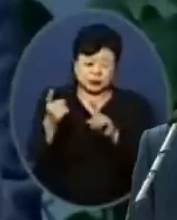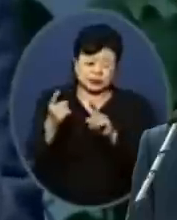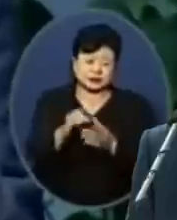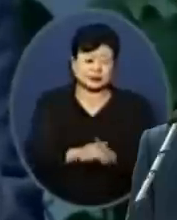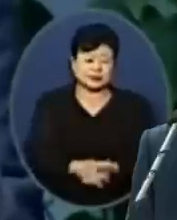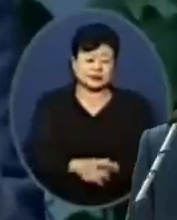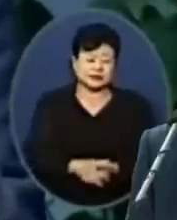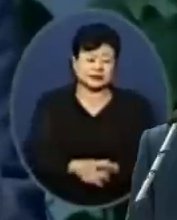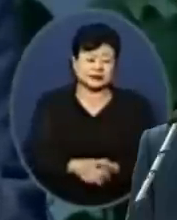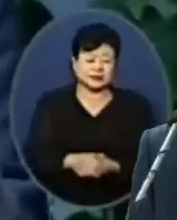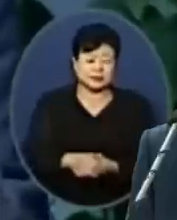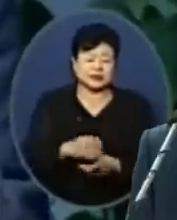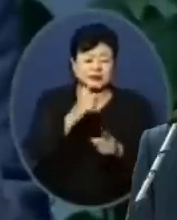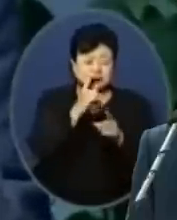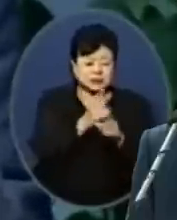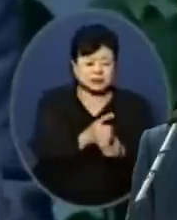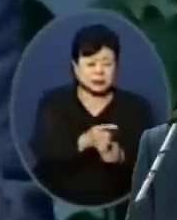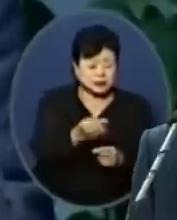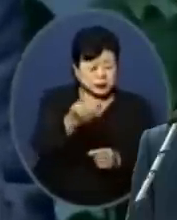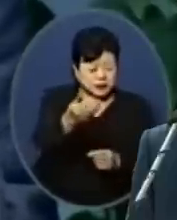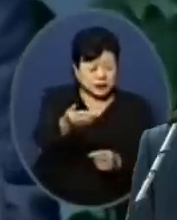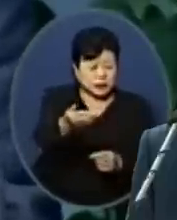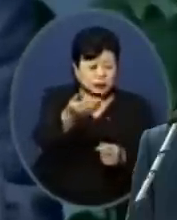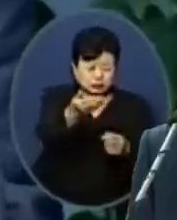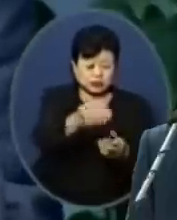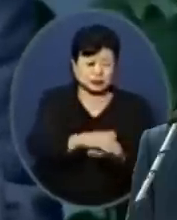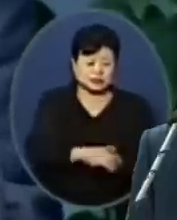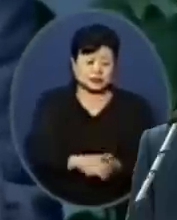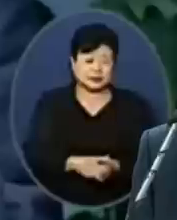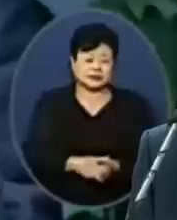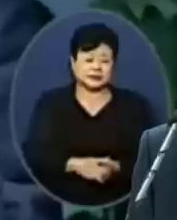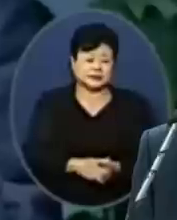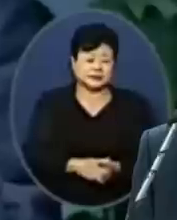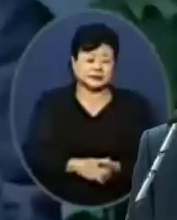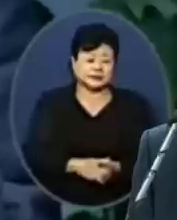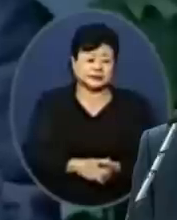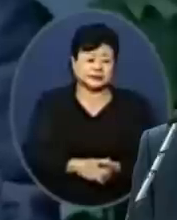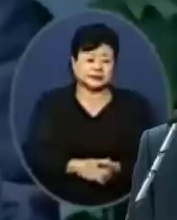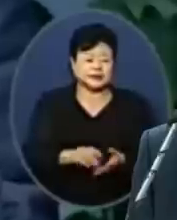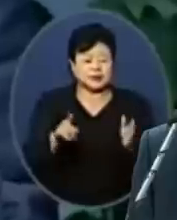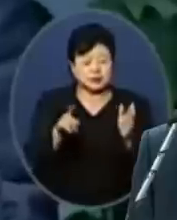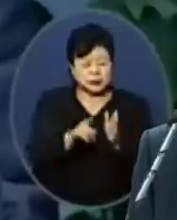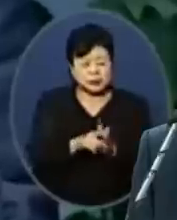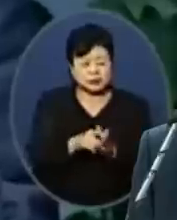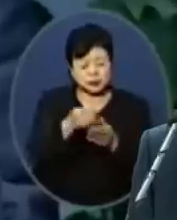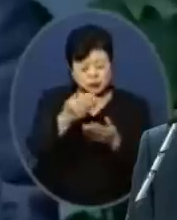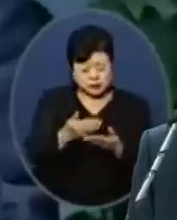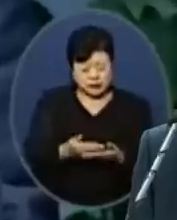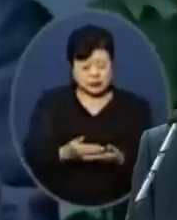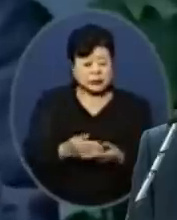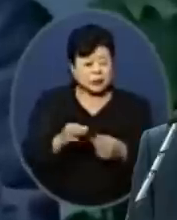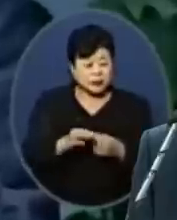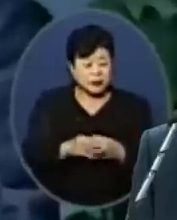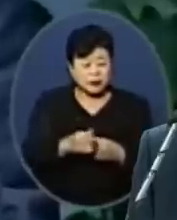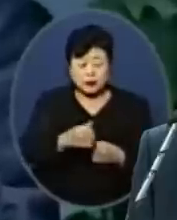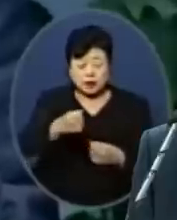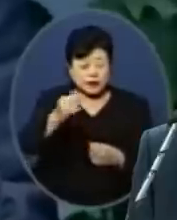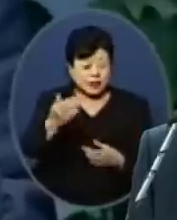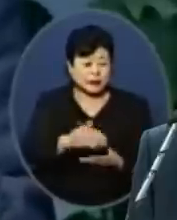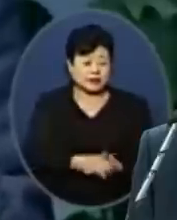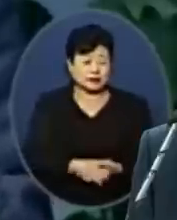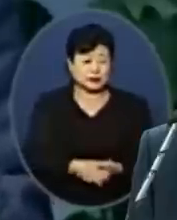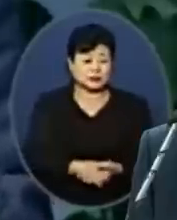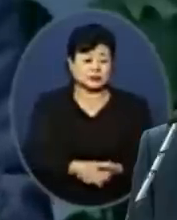부활하셔서 그 승리를 여러분에게 주셨는데 이것을 믿음으로 받아들이면 여러분의 것이 되는 것입니다.